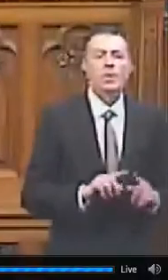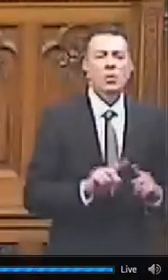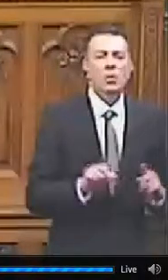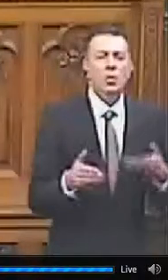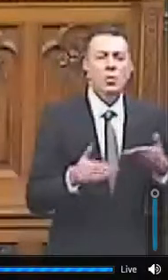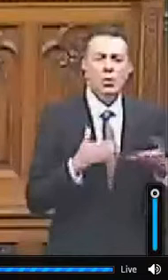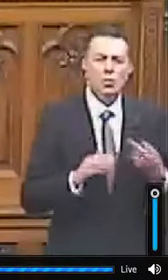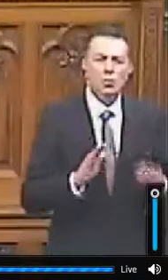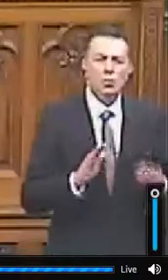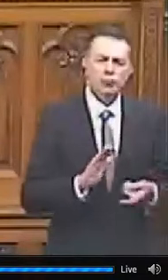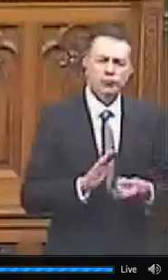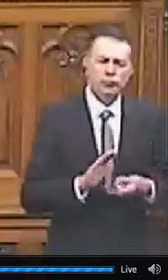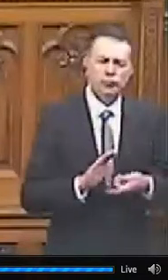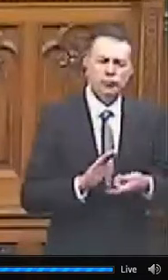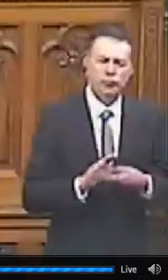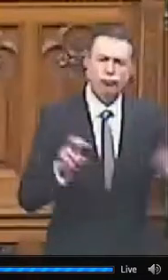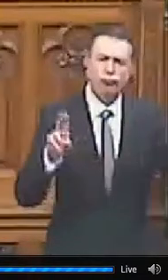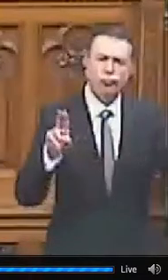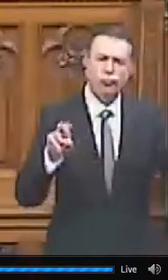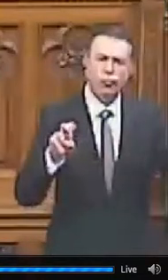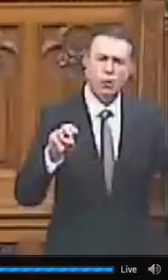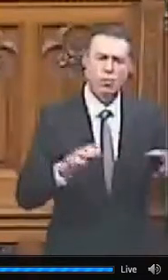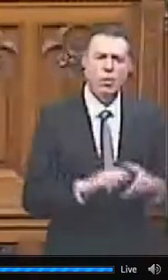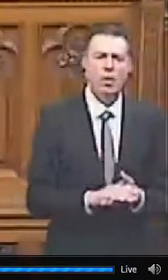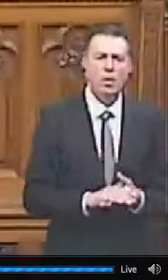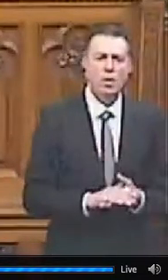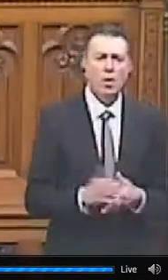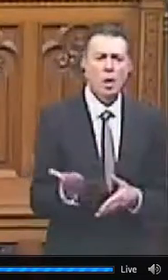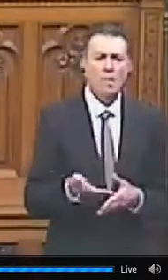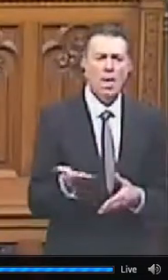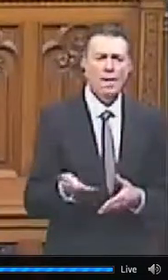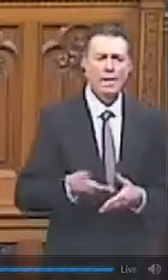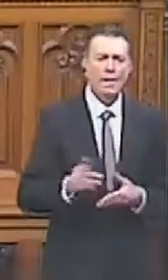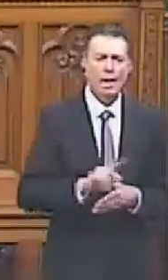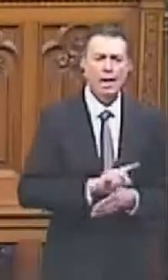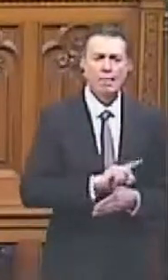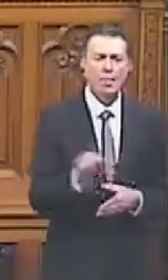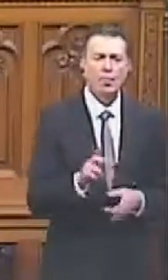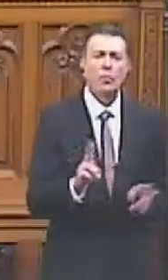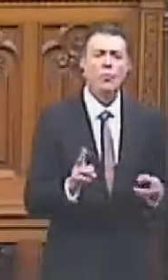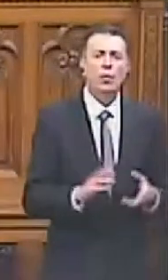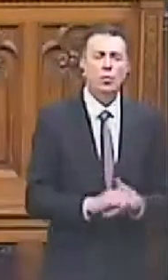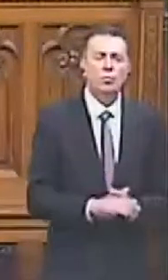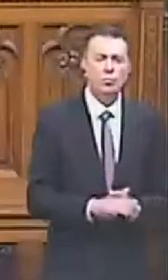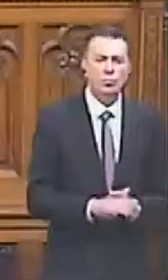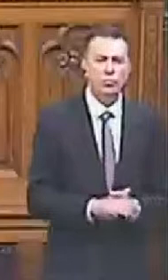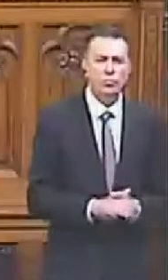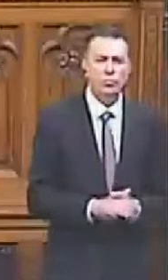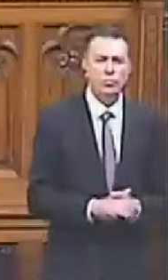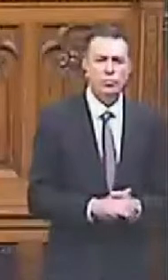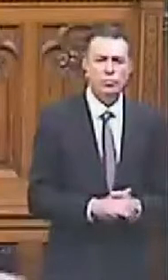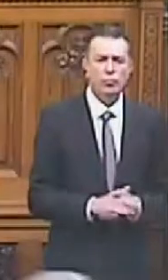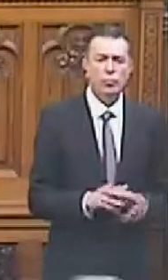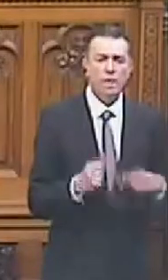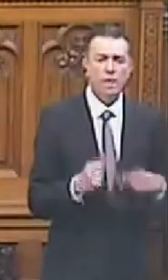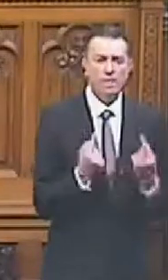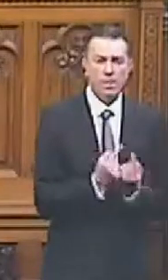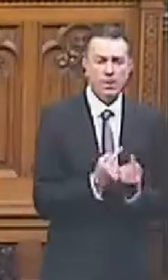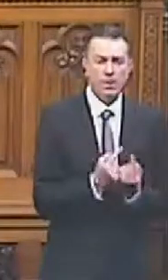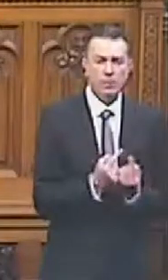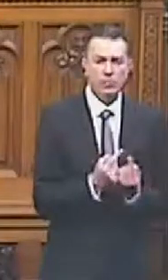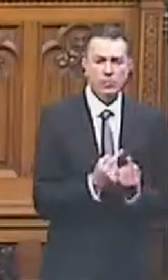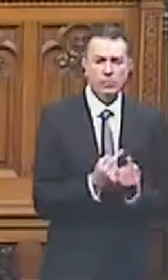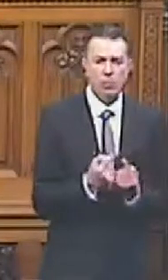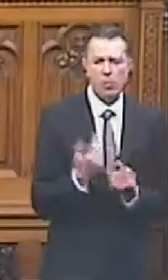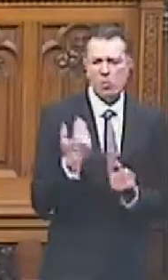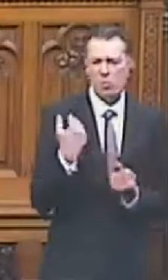Sondersitzung verlangt zu diesem Thema Bettelverbot. Nicht zuletzt deswegen, weil wir einerseits